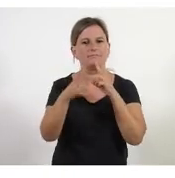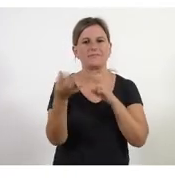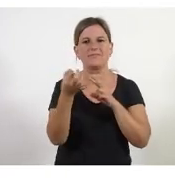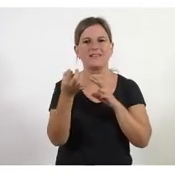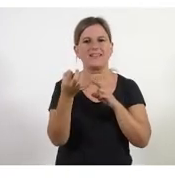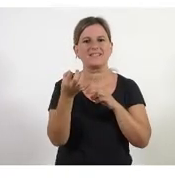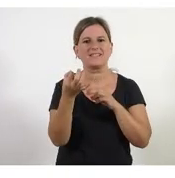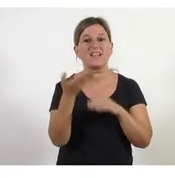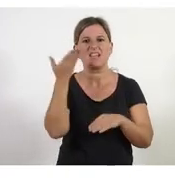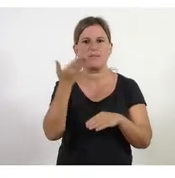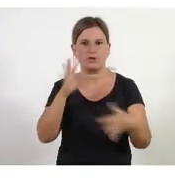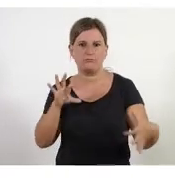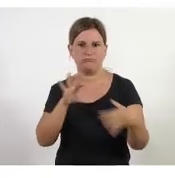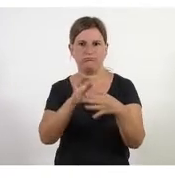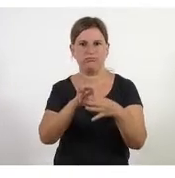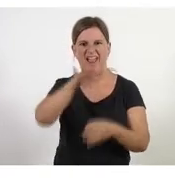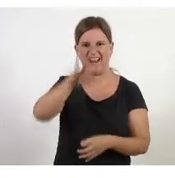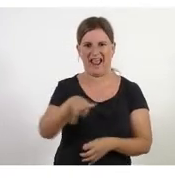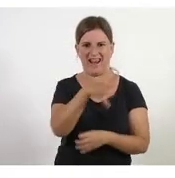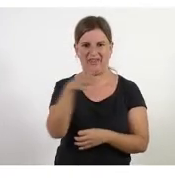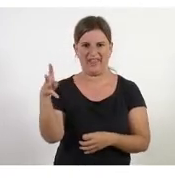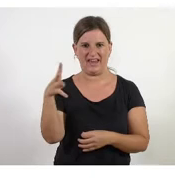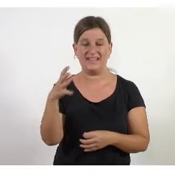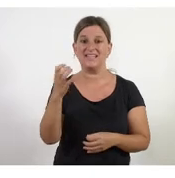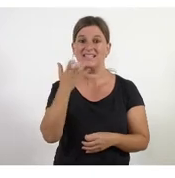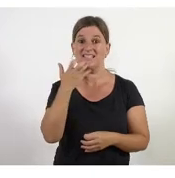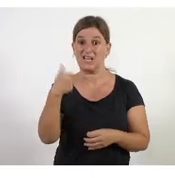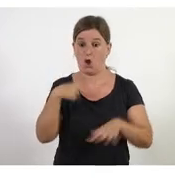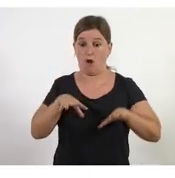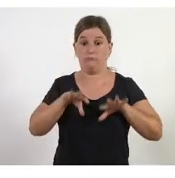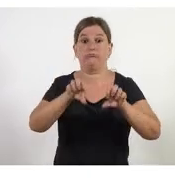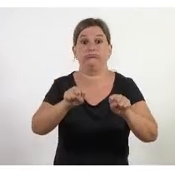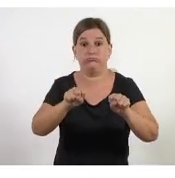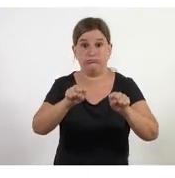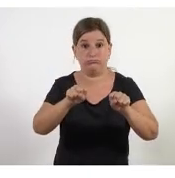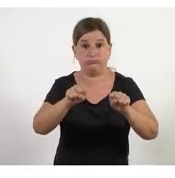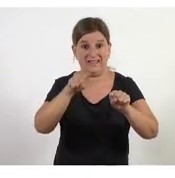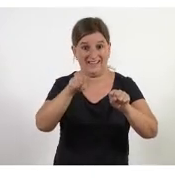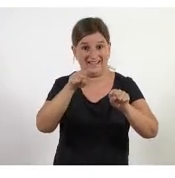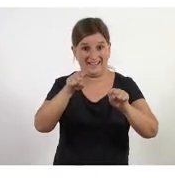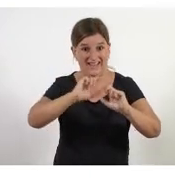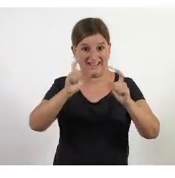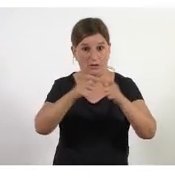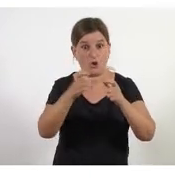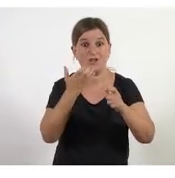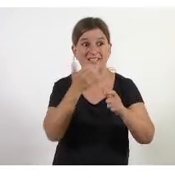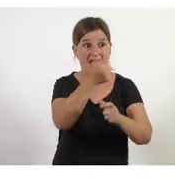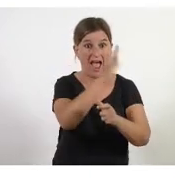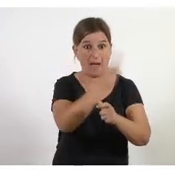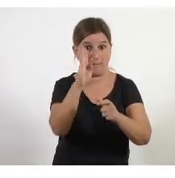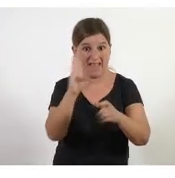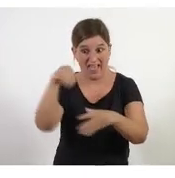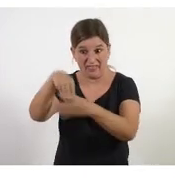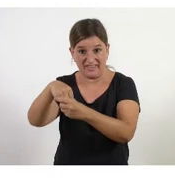nostre calendari. Pensa que si estàs agendant una reunió, si la mateixa aplicació està integrada dintre del